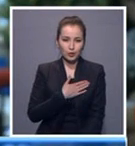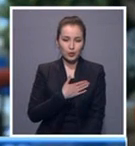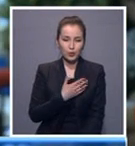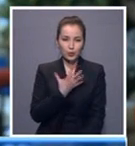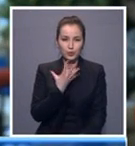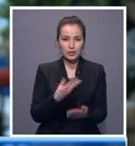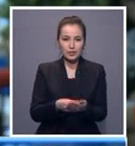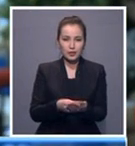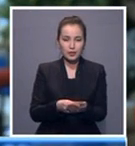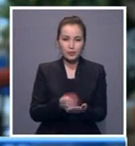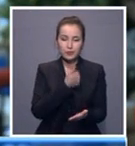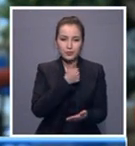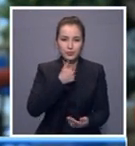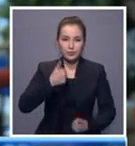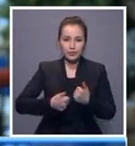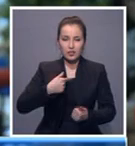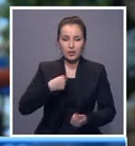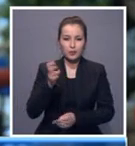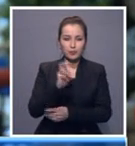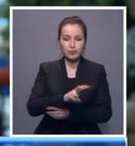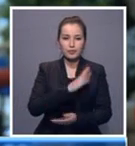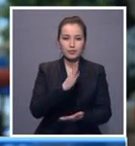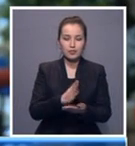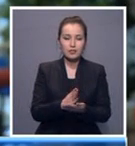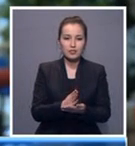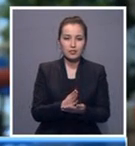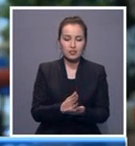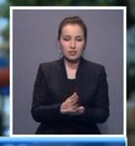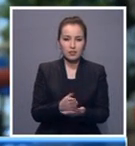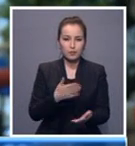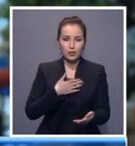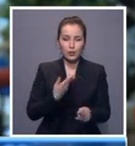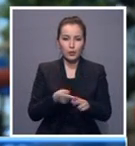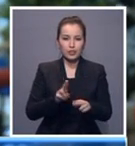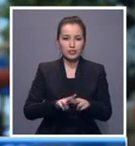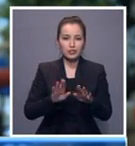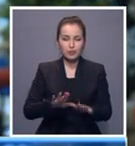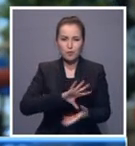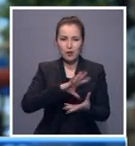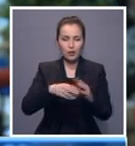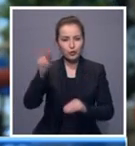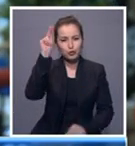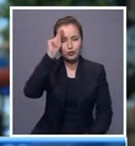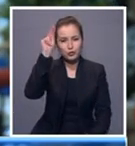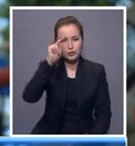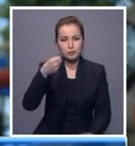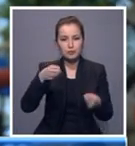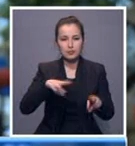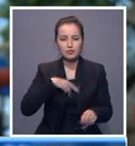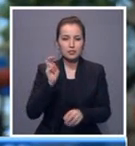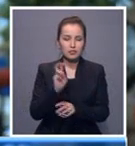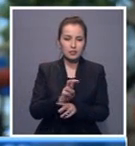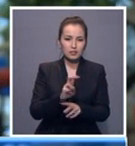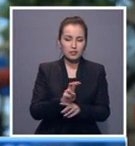бағымды сынау үшін келіп тұрмын. Мен бұл жерден бәрін үйрену үшін келдім.